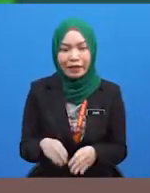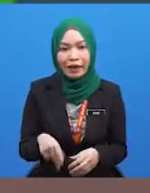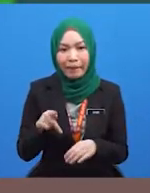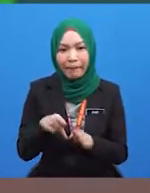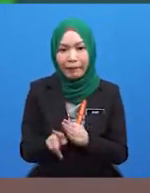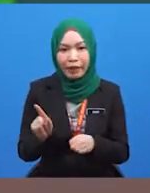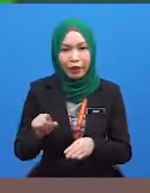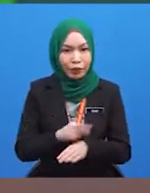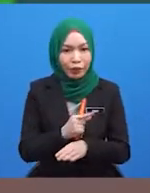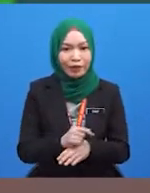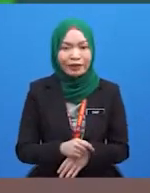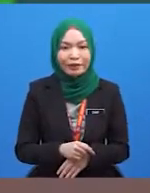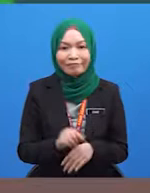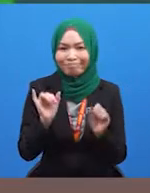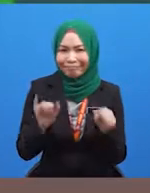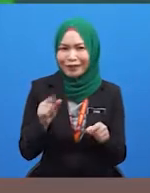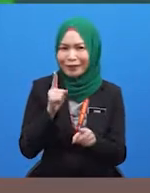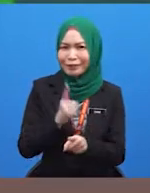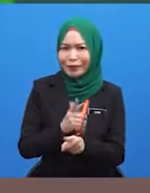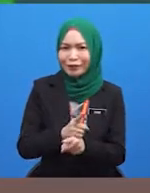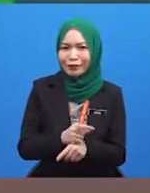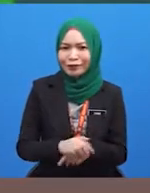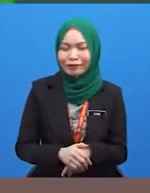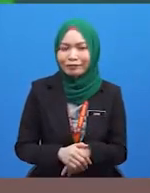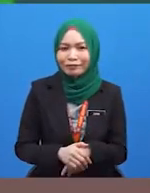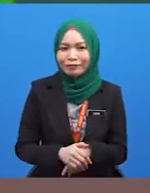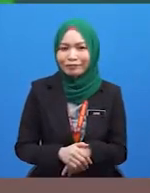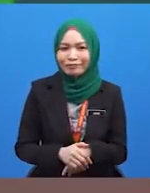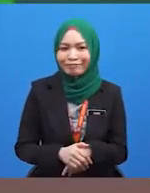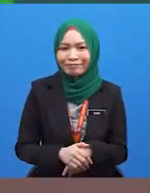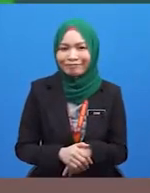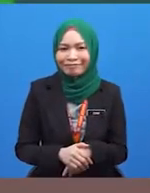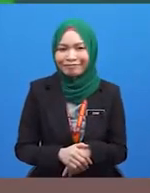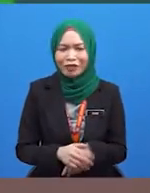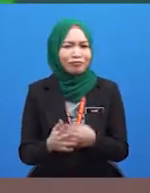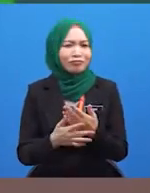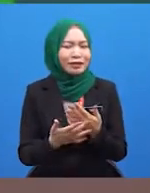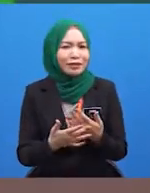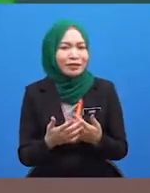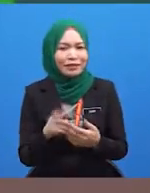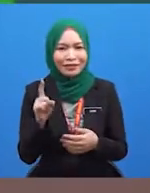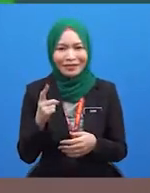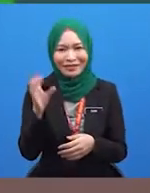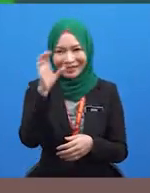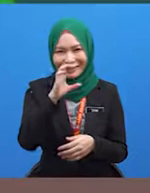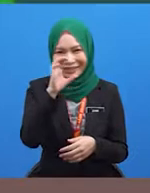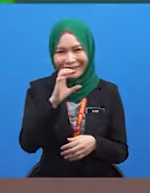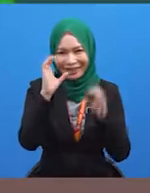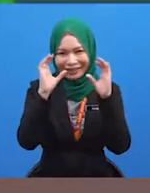Betul, Cecilia. Tak perlulah kita perahkan otak kita cari idea perniagaan baru,